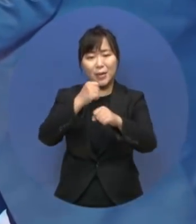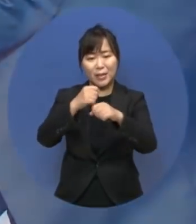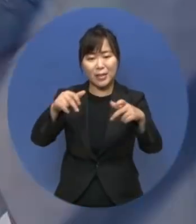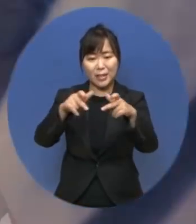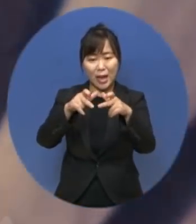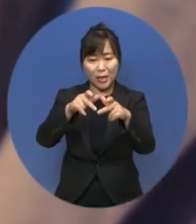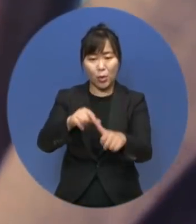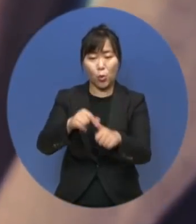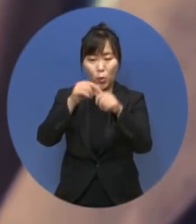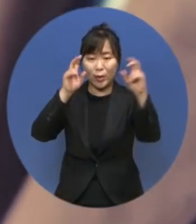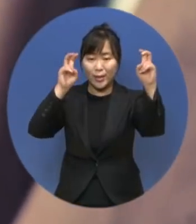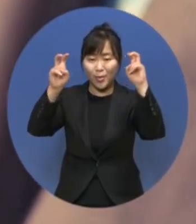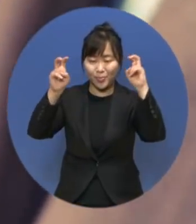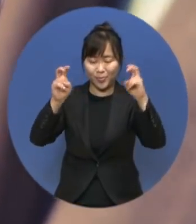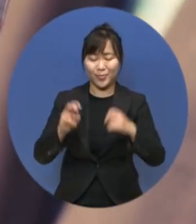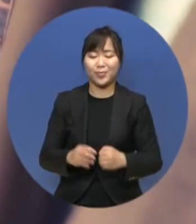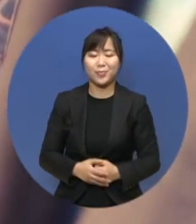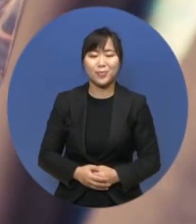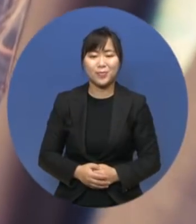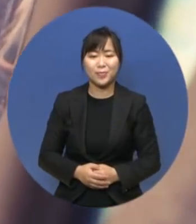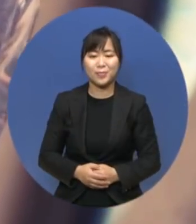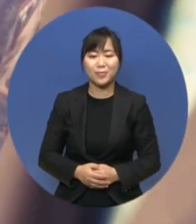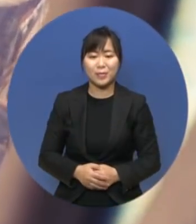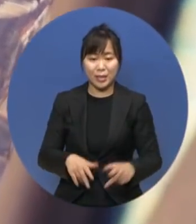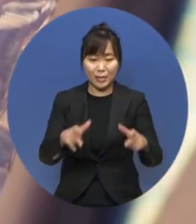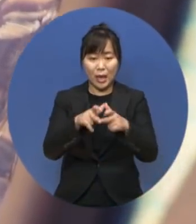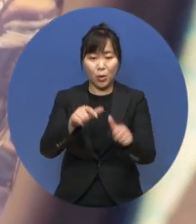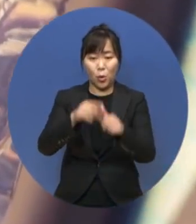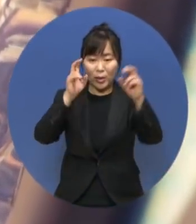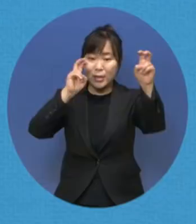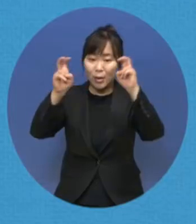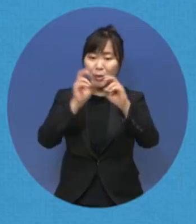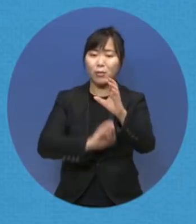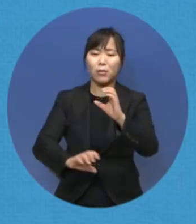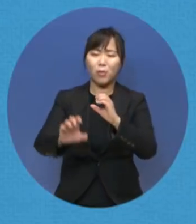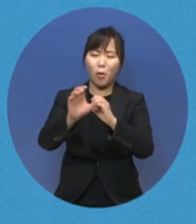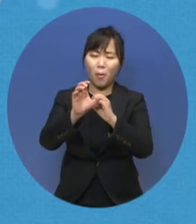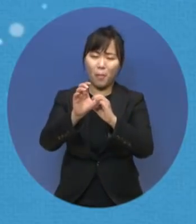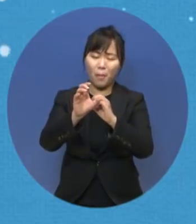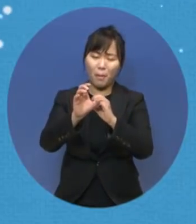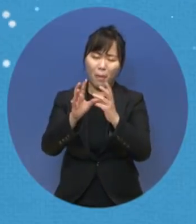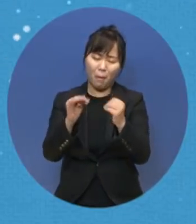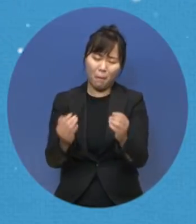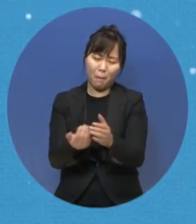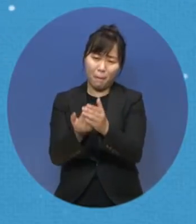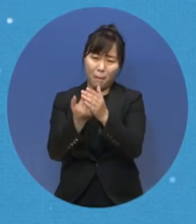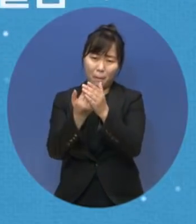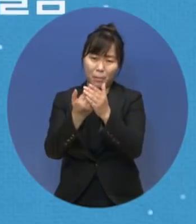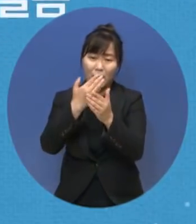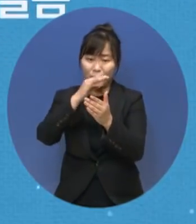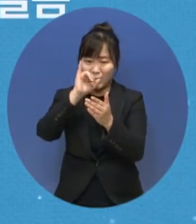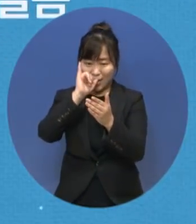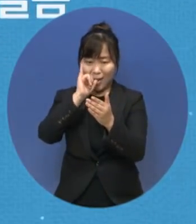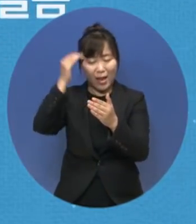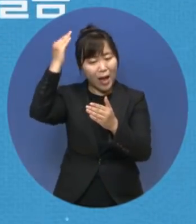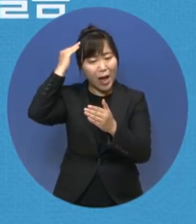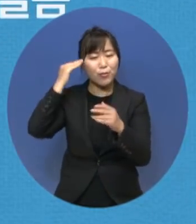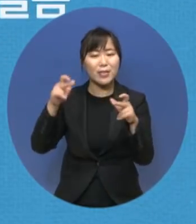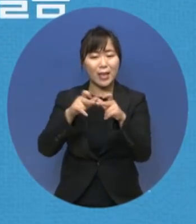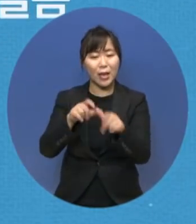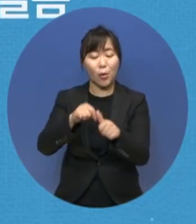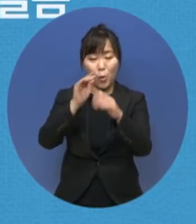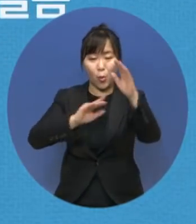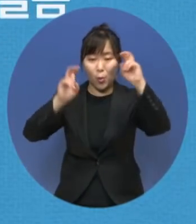만들어가는 장애인 고용기업. 장애인 고용기업이 더 높이 도약할 수 있도록